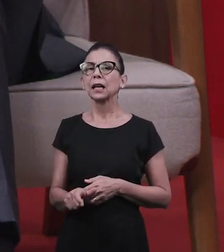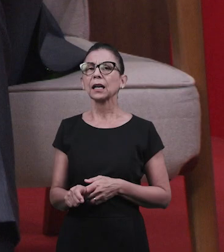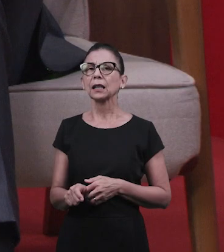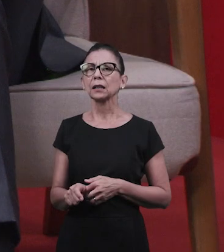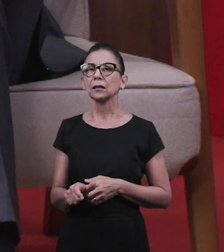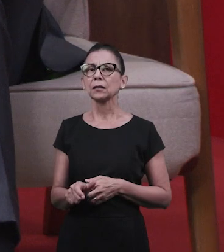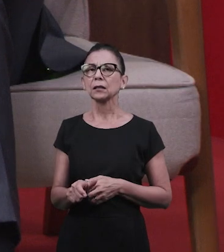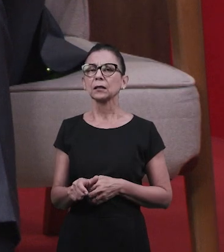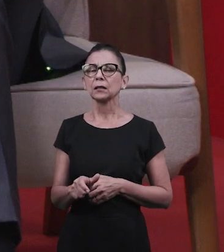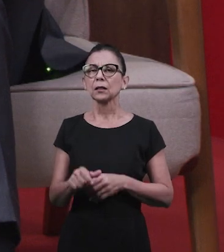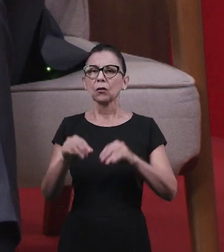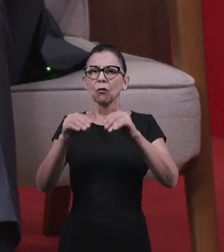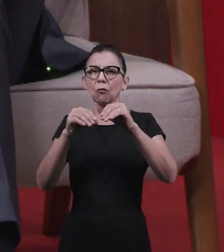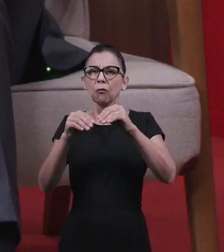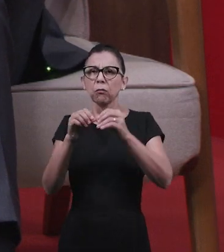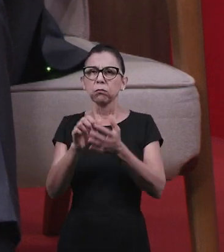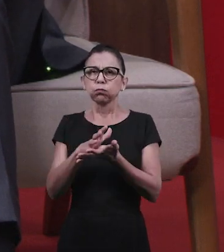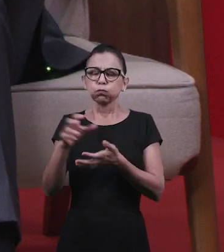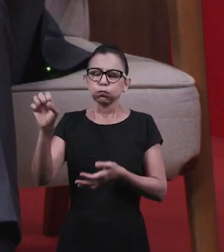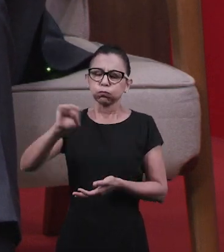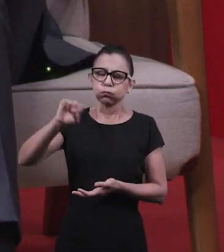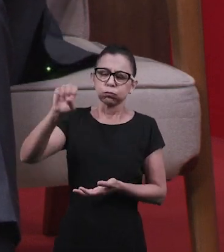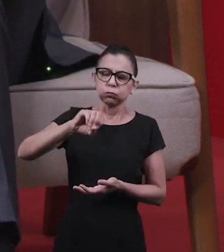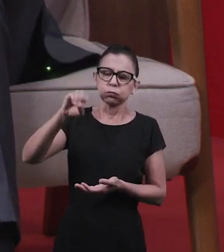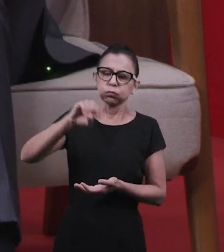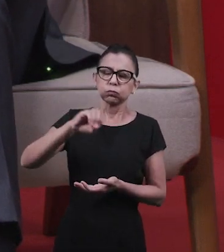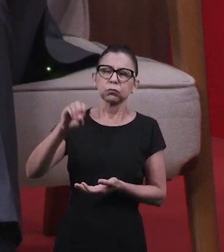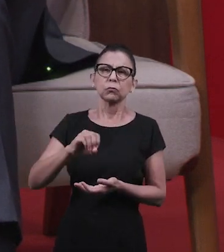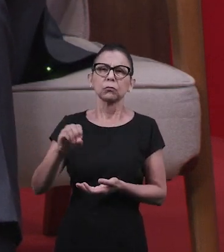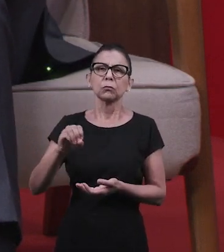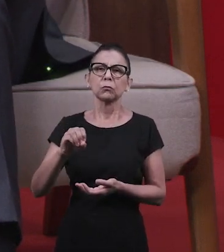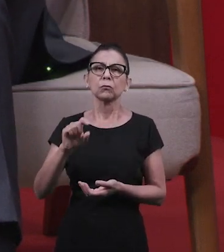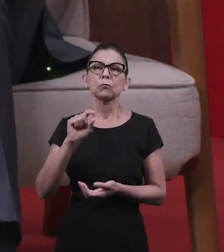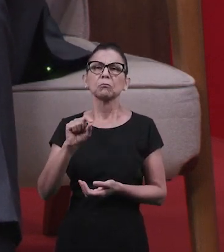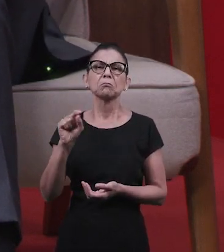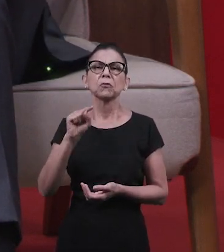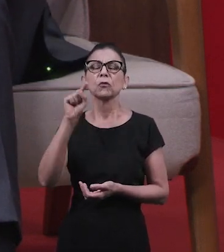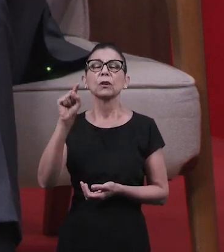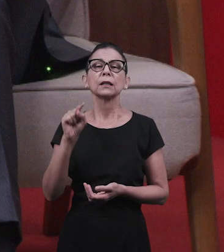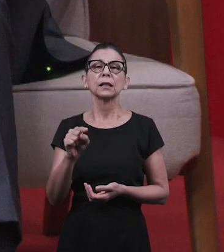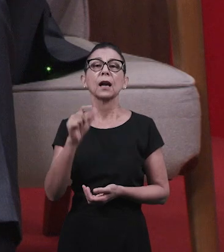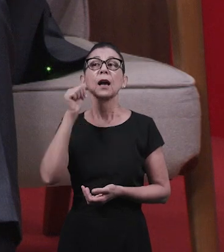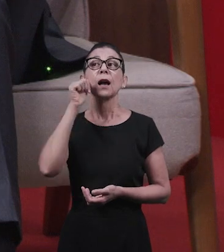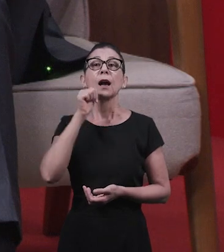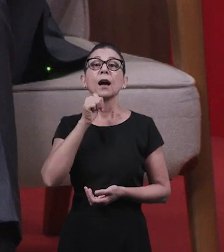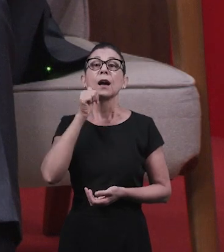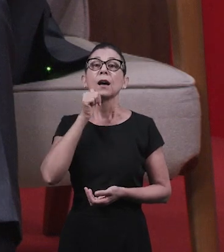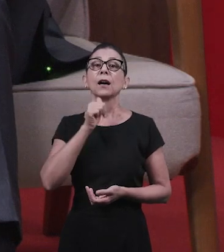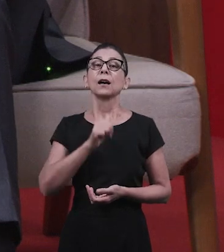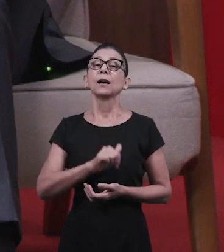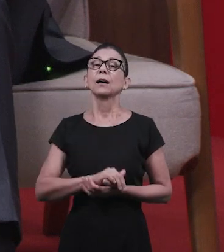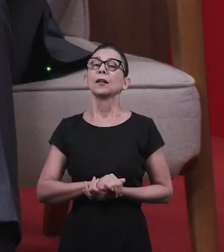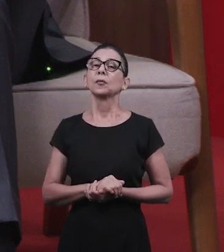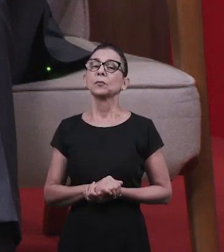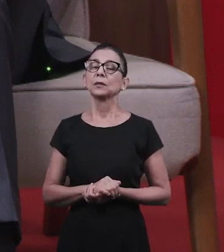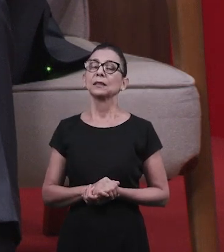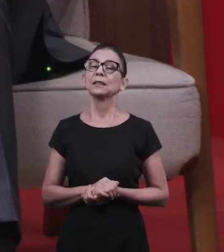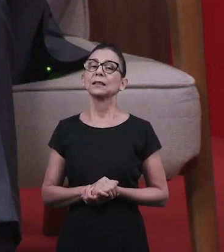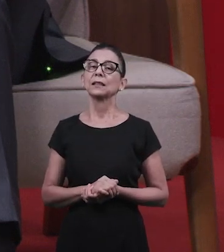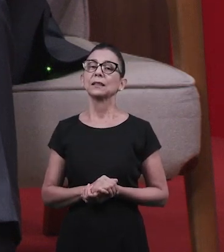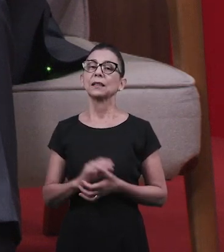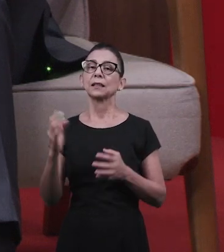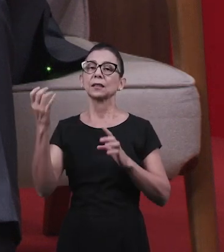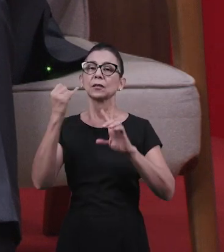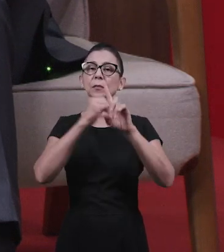pas le Seigneur Jésus, c'est pas Dieu, c'est pas une action du Saint-Esprit. C'est une femme qui prophétiquement pointe vers l'Église